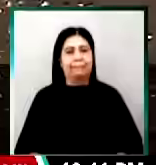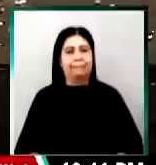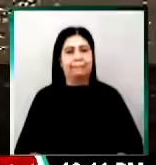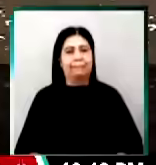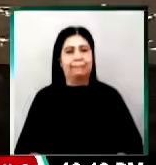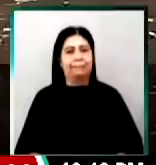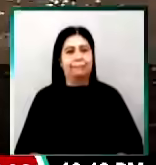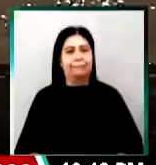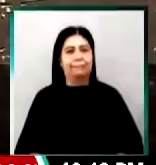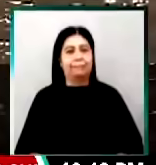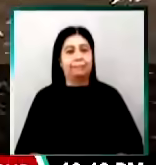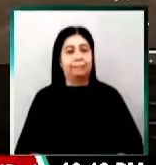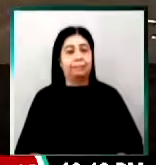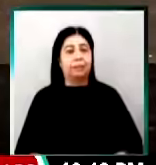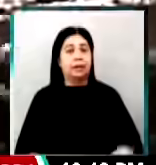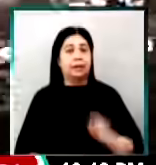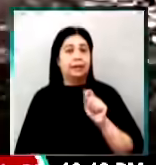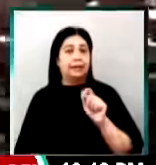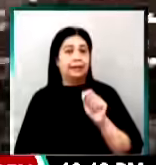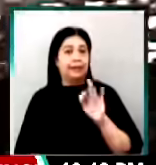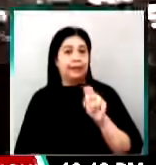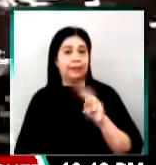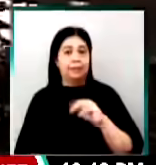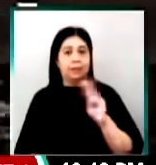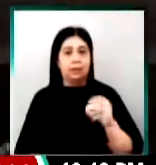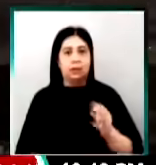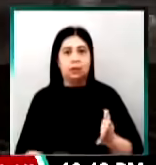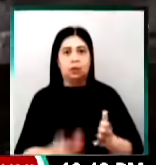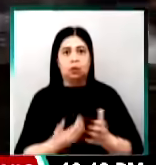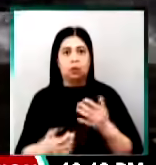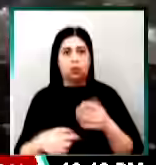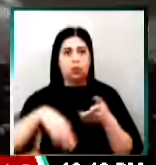Sa Taft Avenue sa Maynila, halos abot tuhod ng baha.